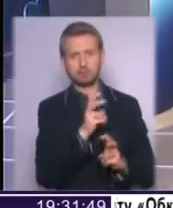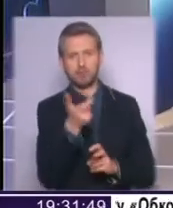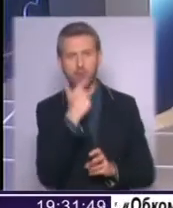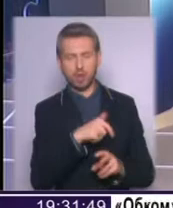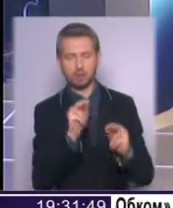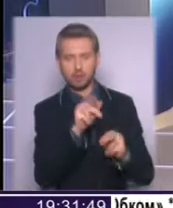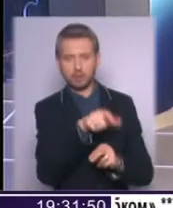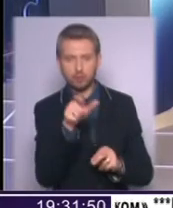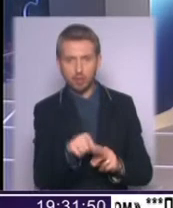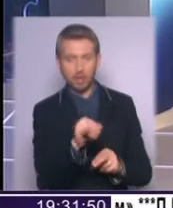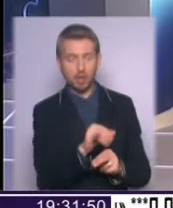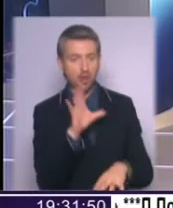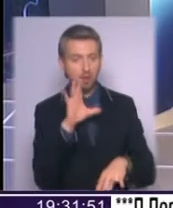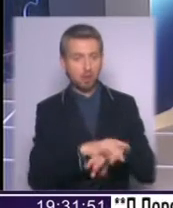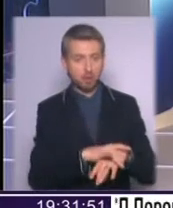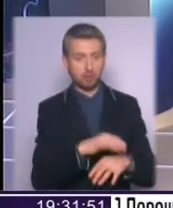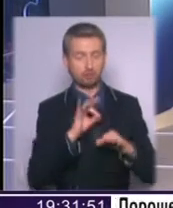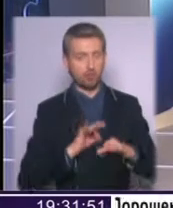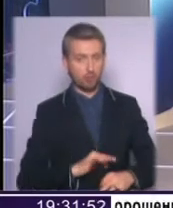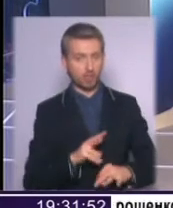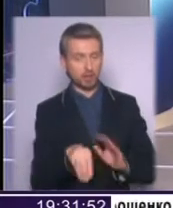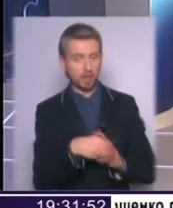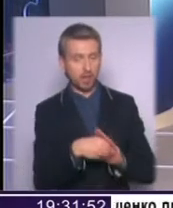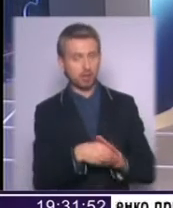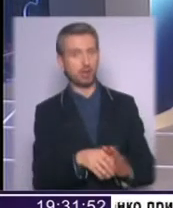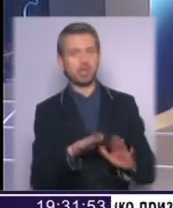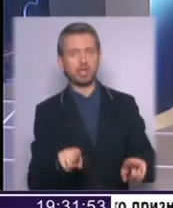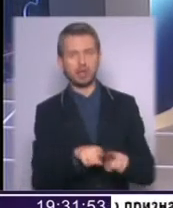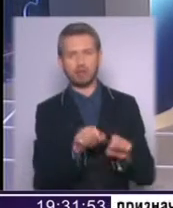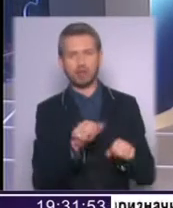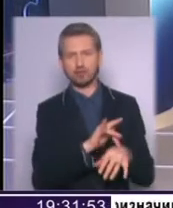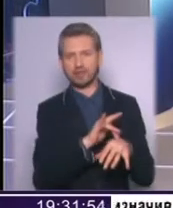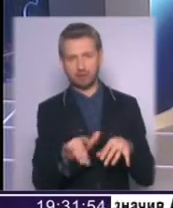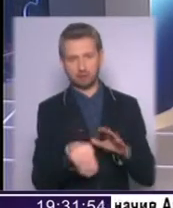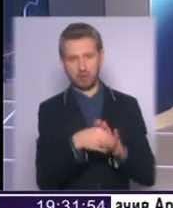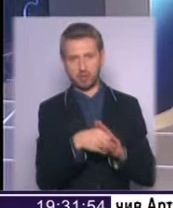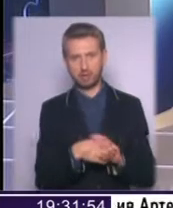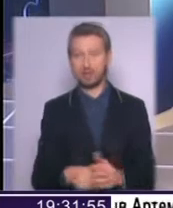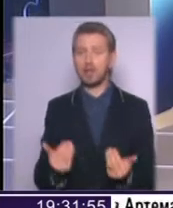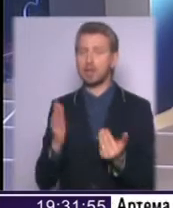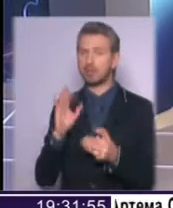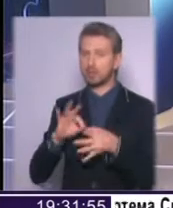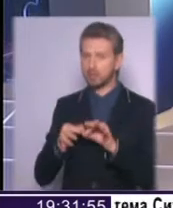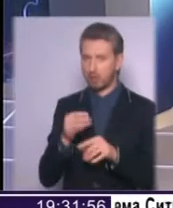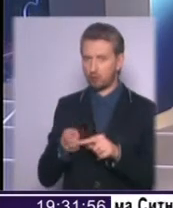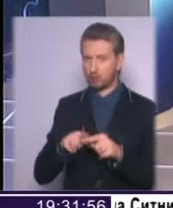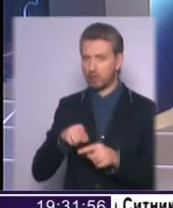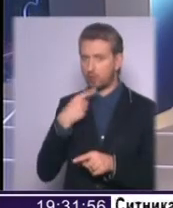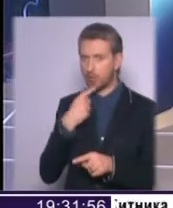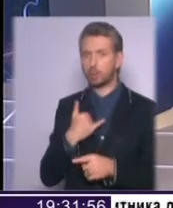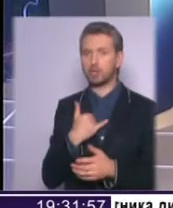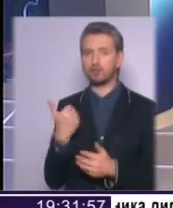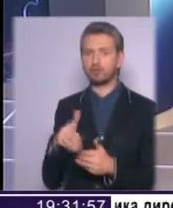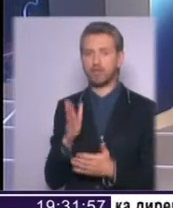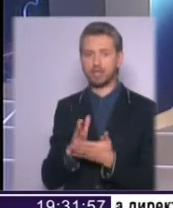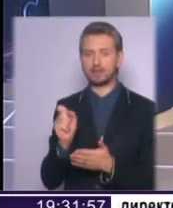відповідно ловити чиновників на хабарі. Тільки таким чином можна знищити хабарі. Ну, дивіться, зараз будемо детально про це говорити, але у нас вже є запитання